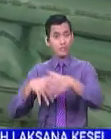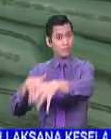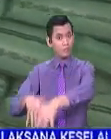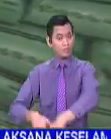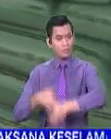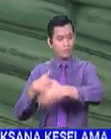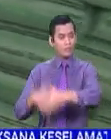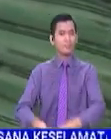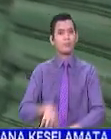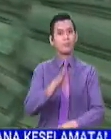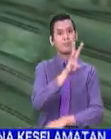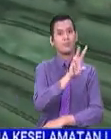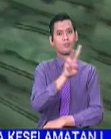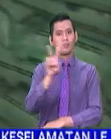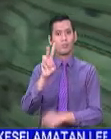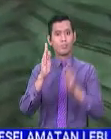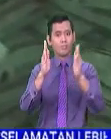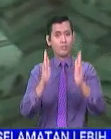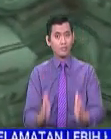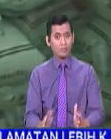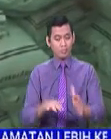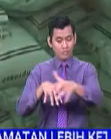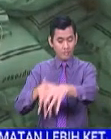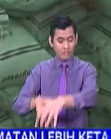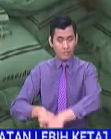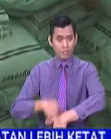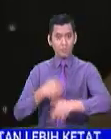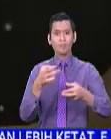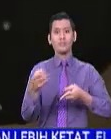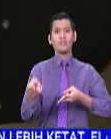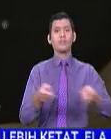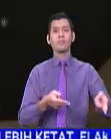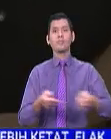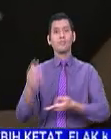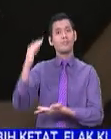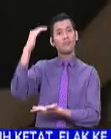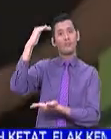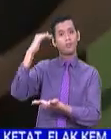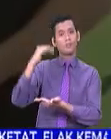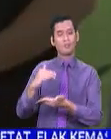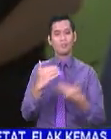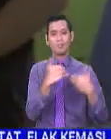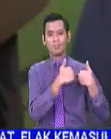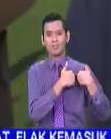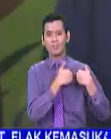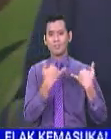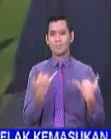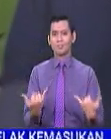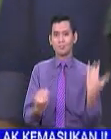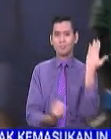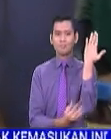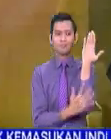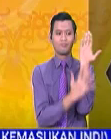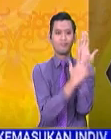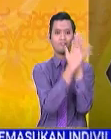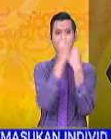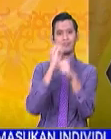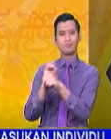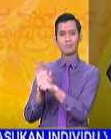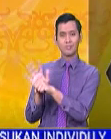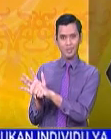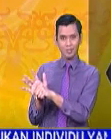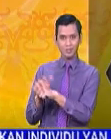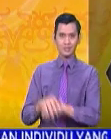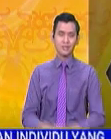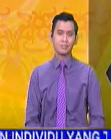kepada 62 peserta terdiri daripada Petani dalam usaha meringankan beban mereka ketika pandemic orbit 19